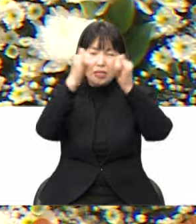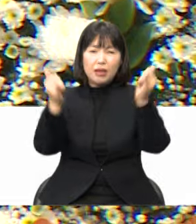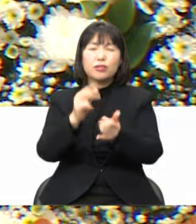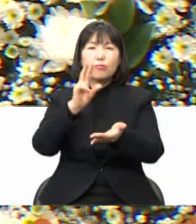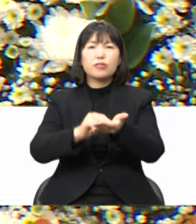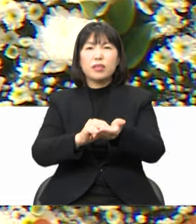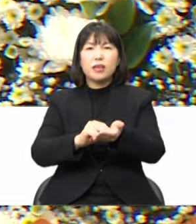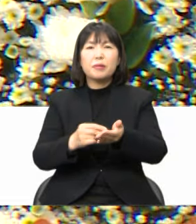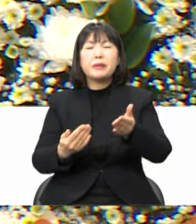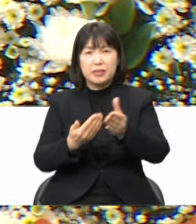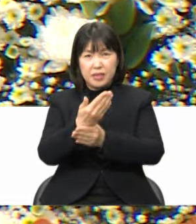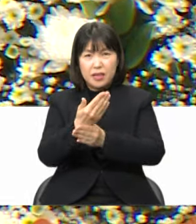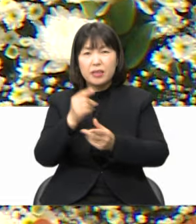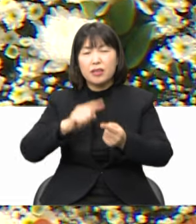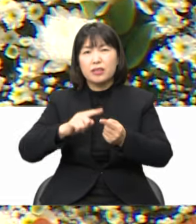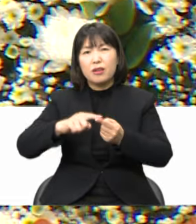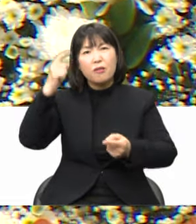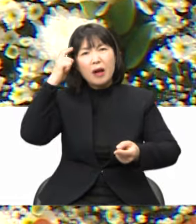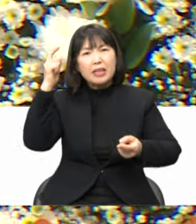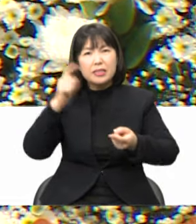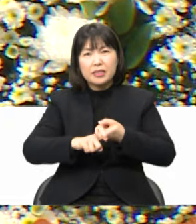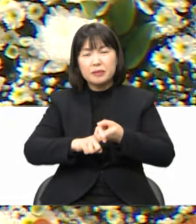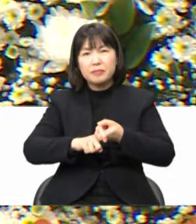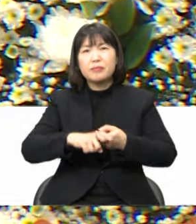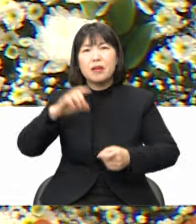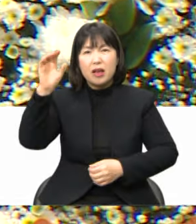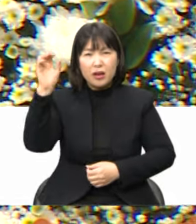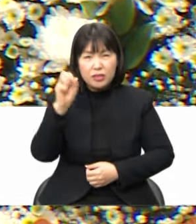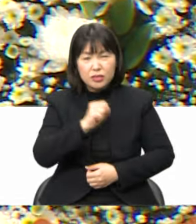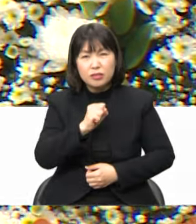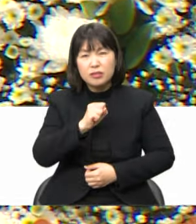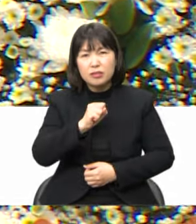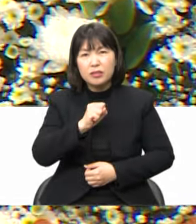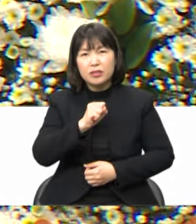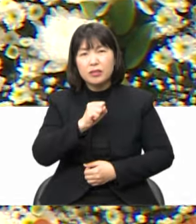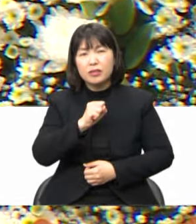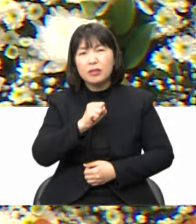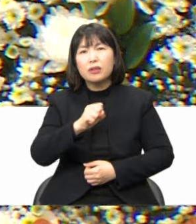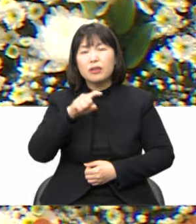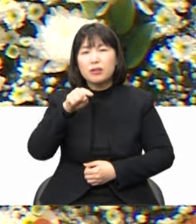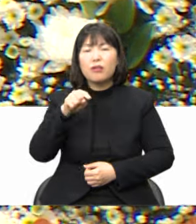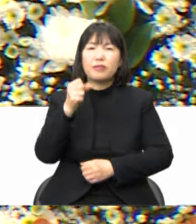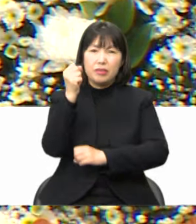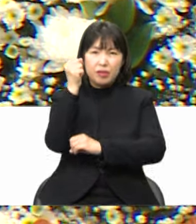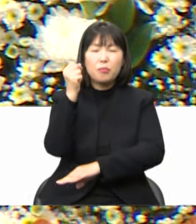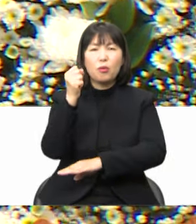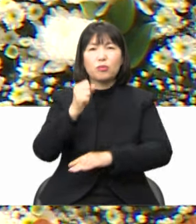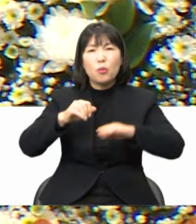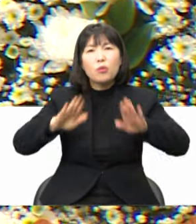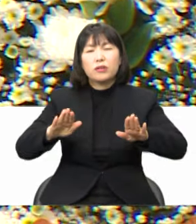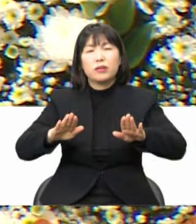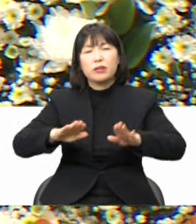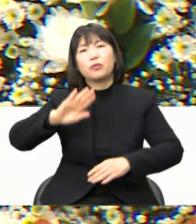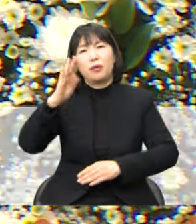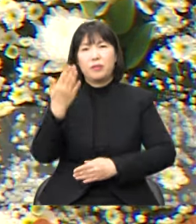대한 사회적 관심을 불러일으키는 출발점이 바로 오늘이어야